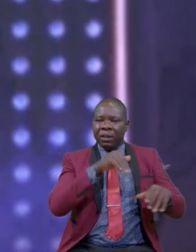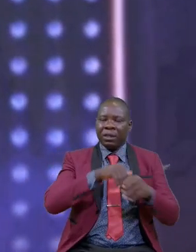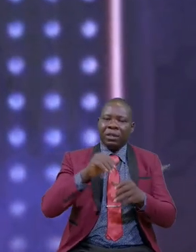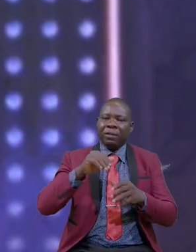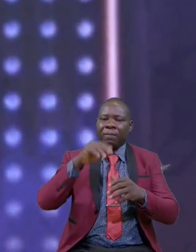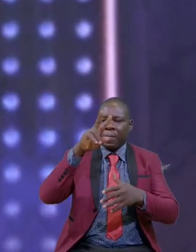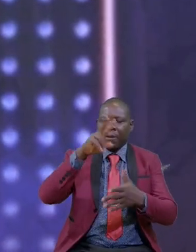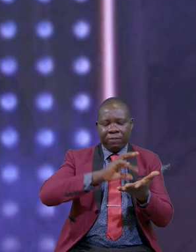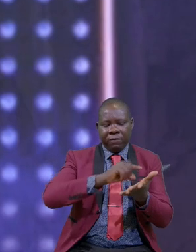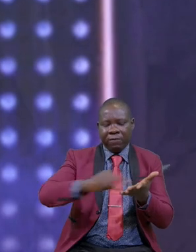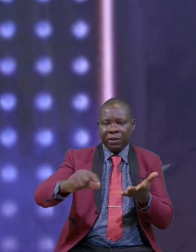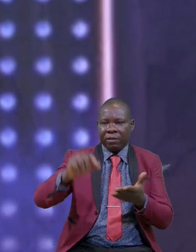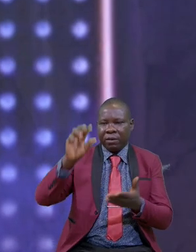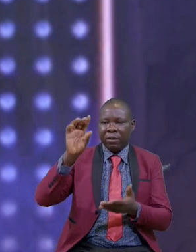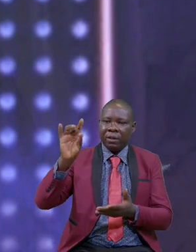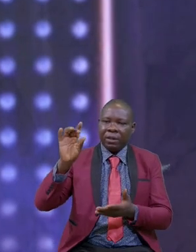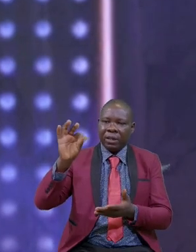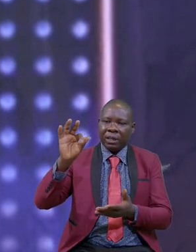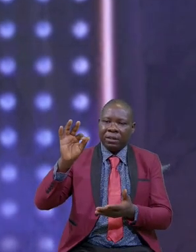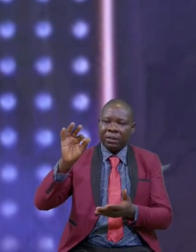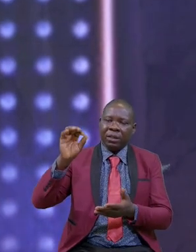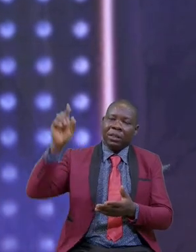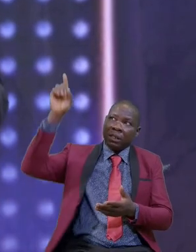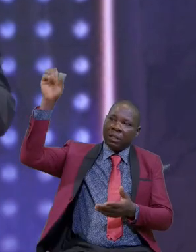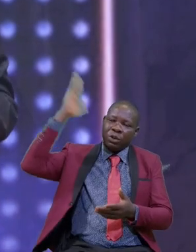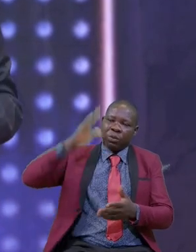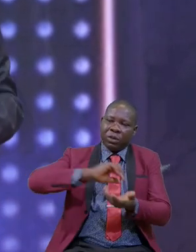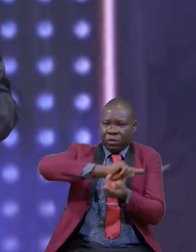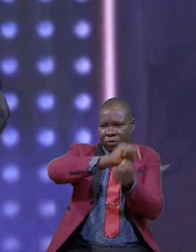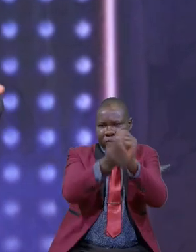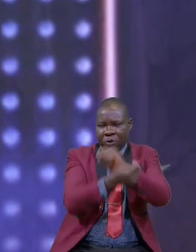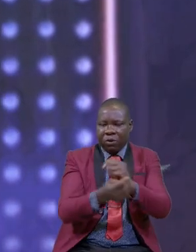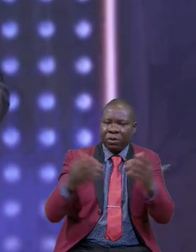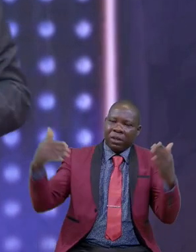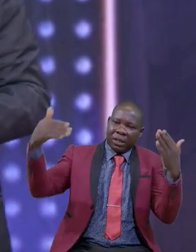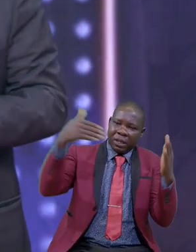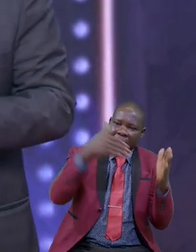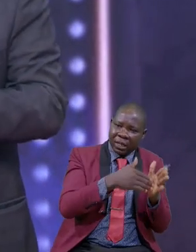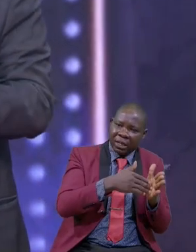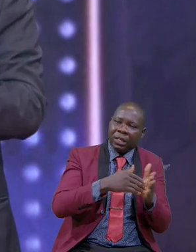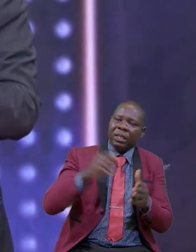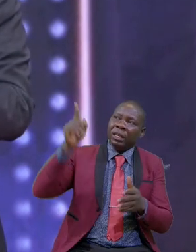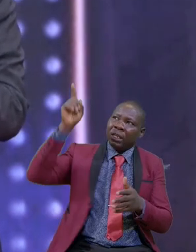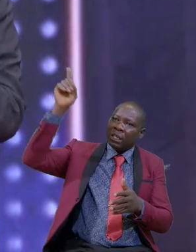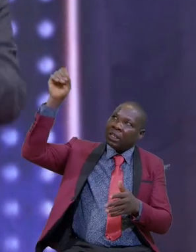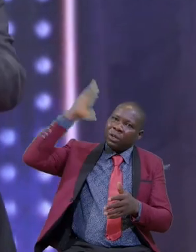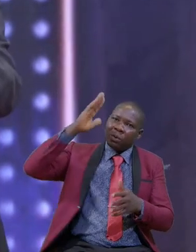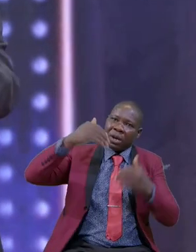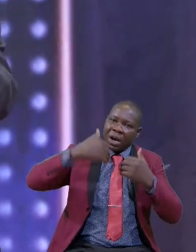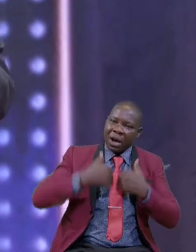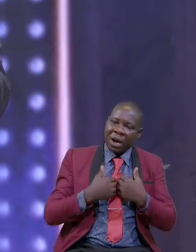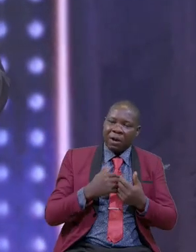Verset 19 il aura encore compassion de nous. Upon us.